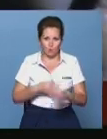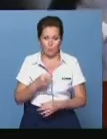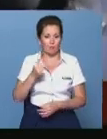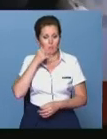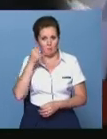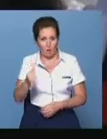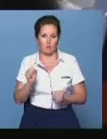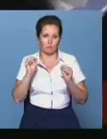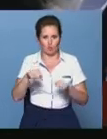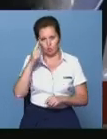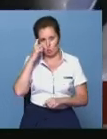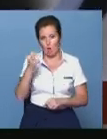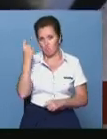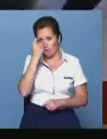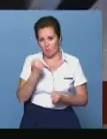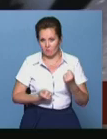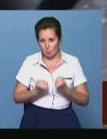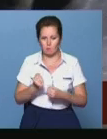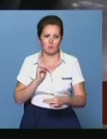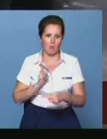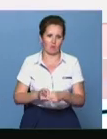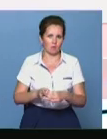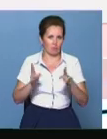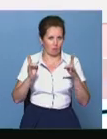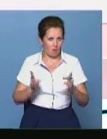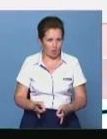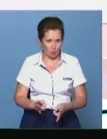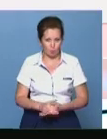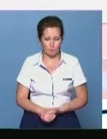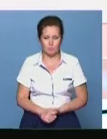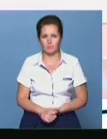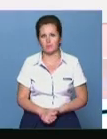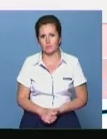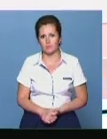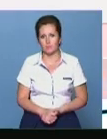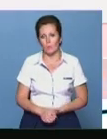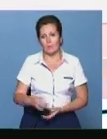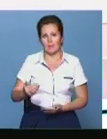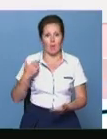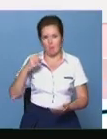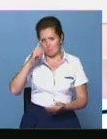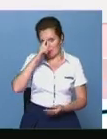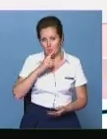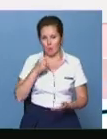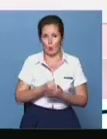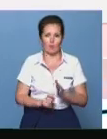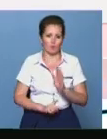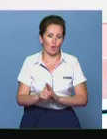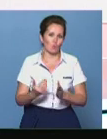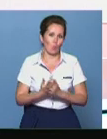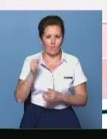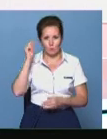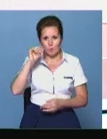Набрав, вы можете сообщить о пьяном водителе и предотвратить трагедию. За месяц до начала нового учебного года в